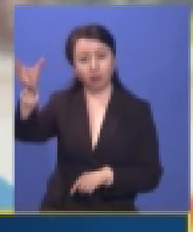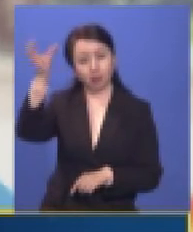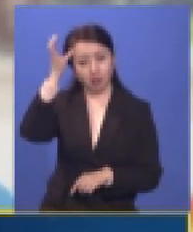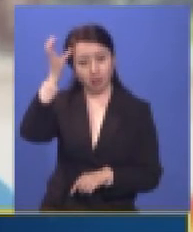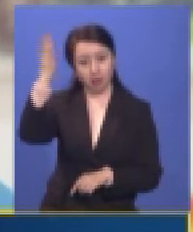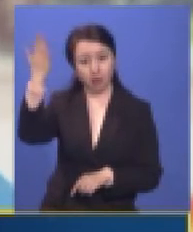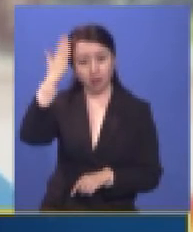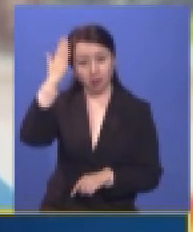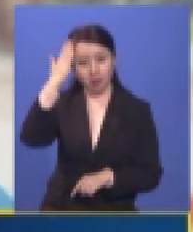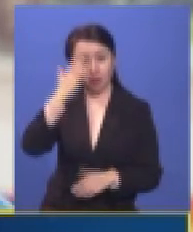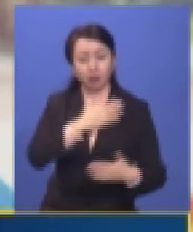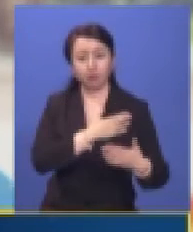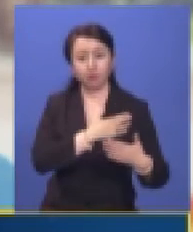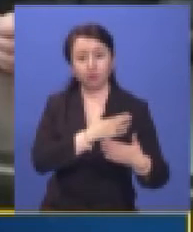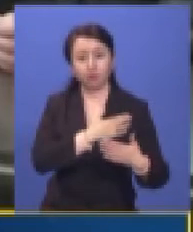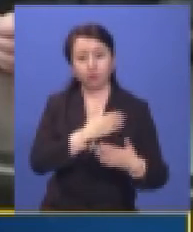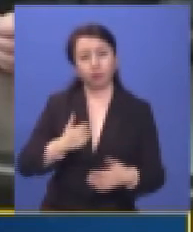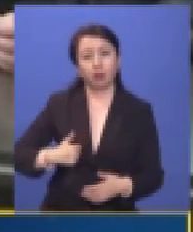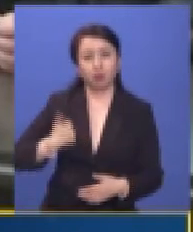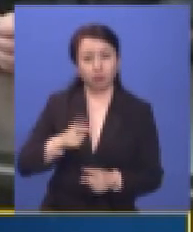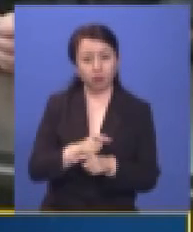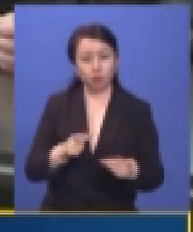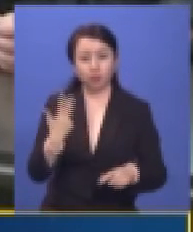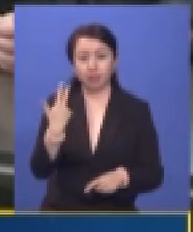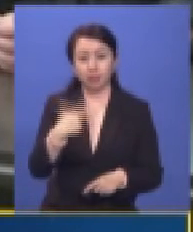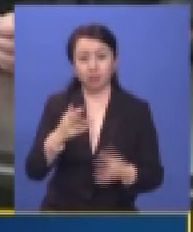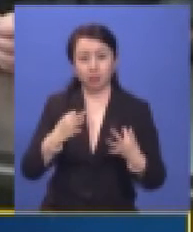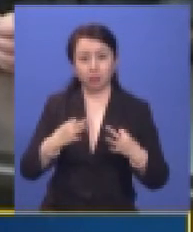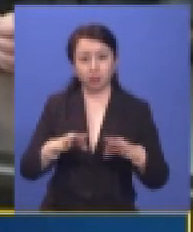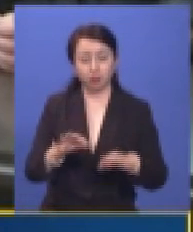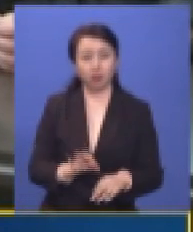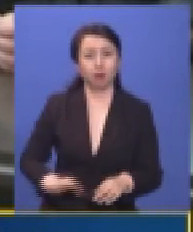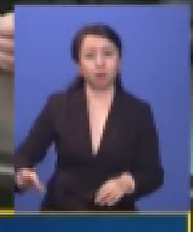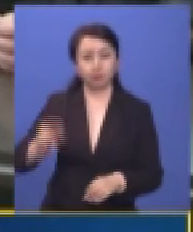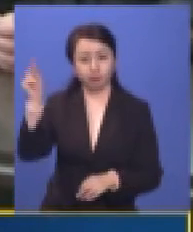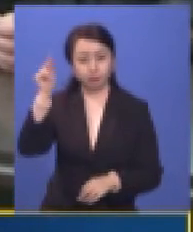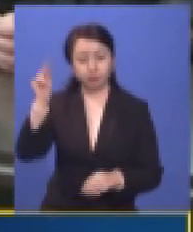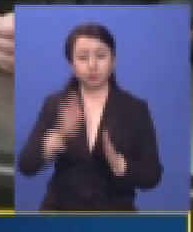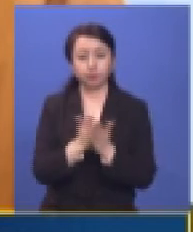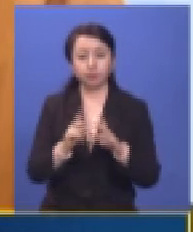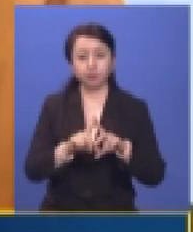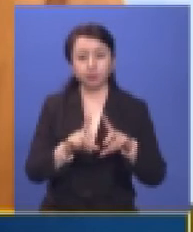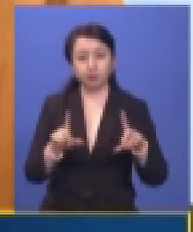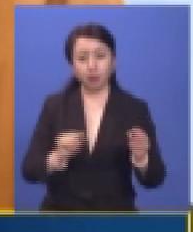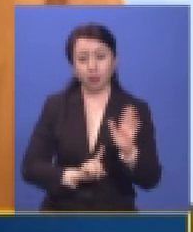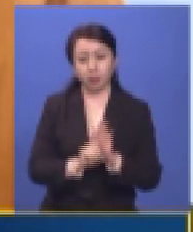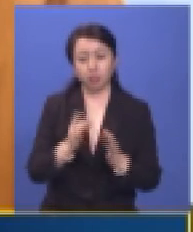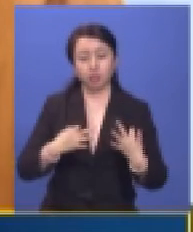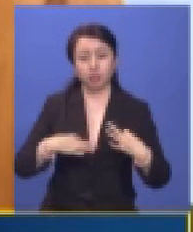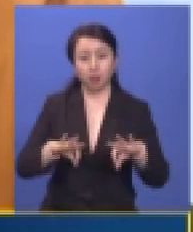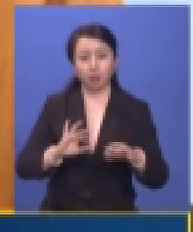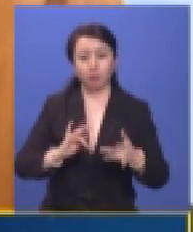талантливый, очень авторитетный лидер. К слову, к 30-летию независимости в областной научной универсальной библиотеке запущен